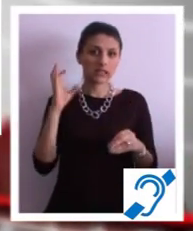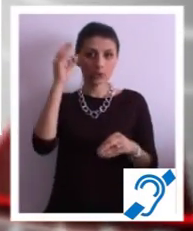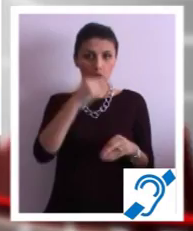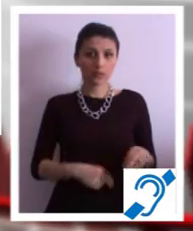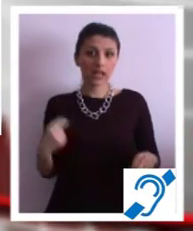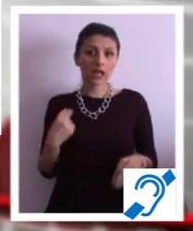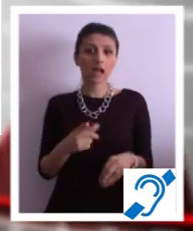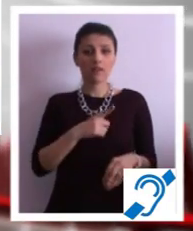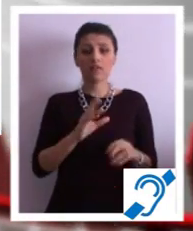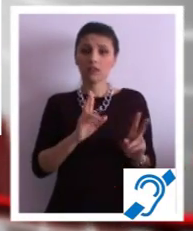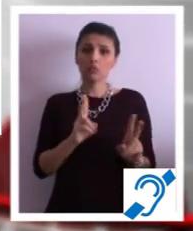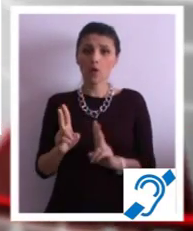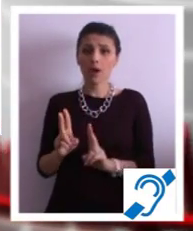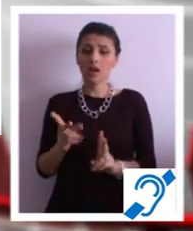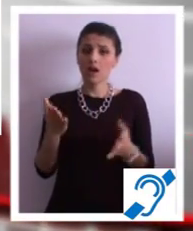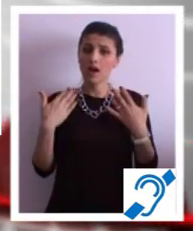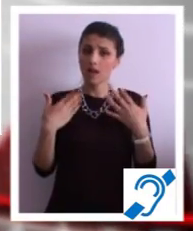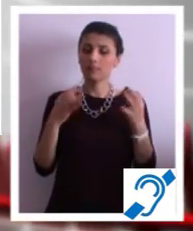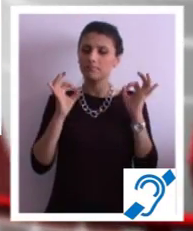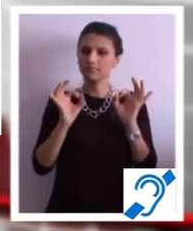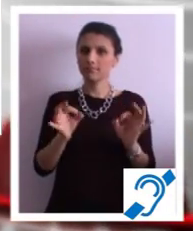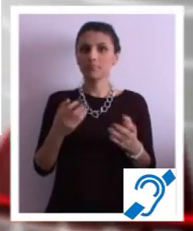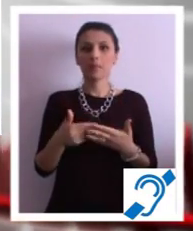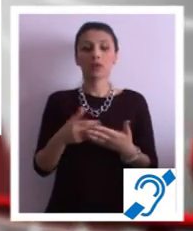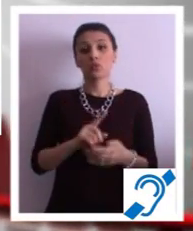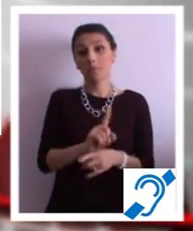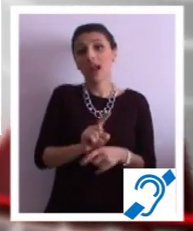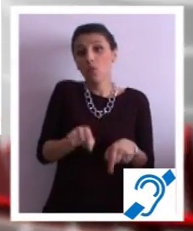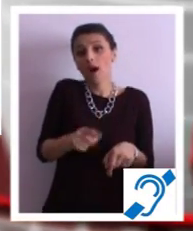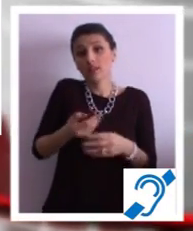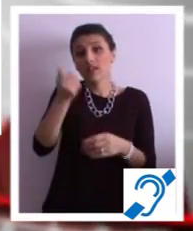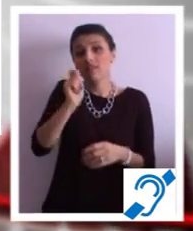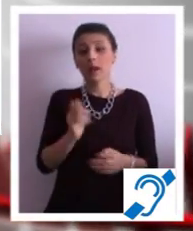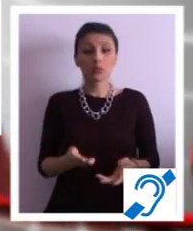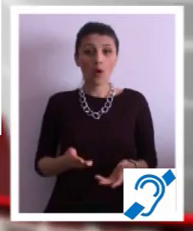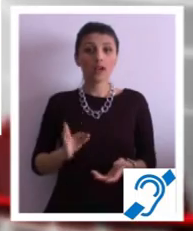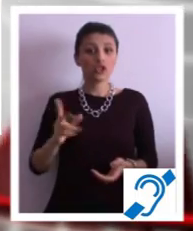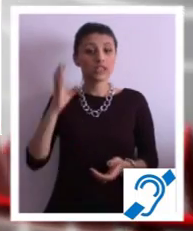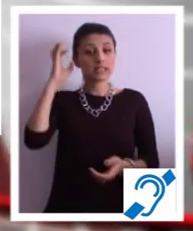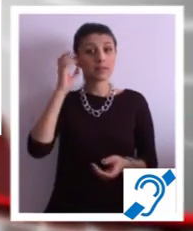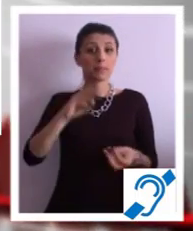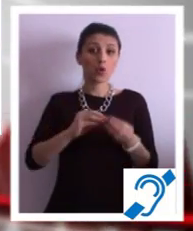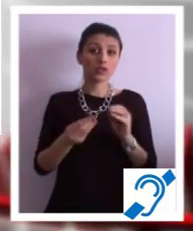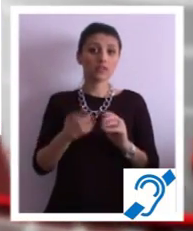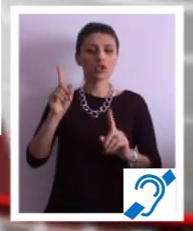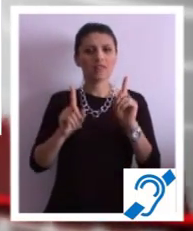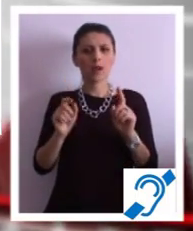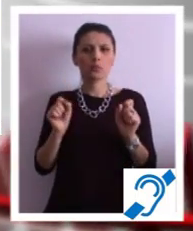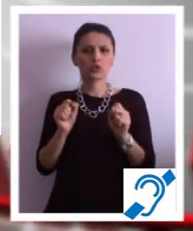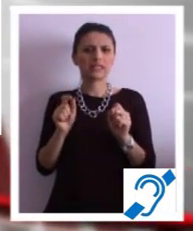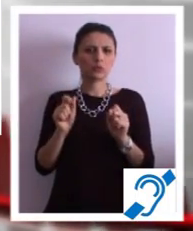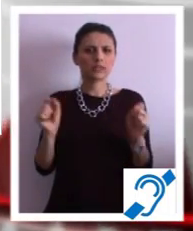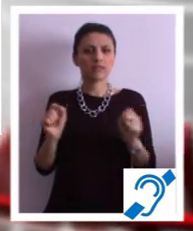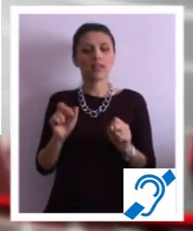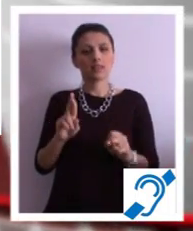se pare că va fi cu valori termice ridicate pentru perioada la care ne vom afla. Sâmbătă posibil să fie ceva mai răcoare,